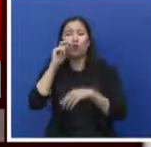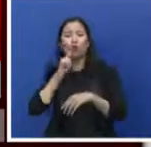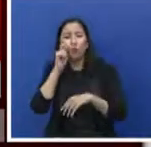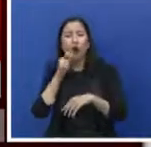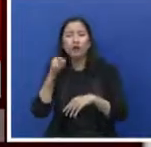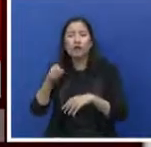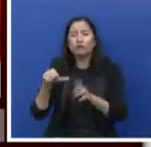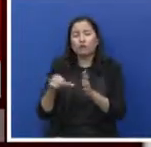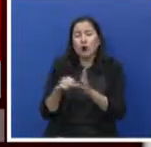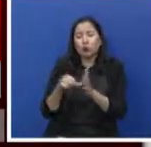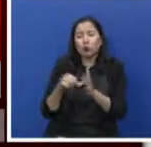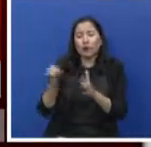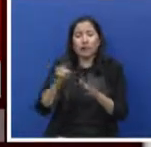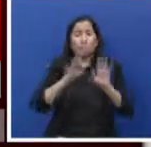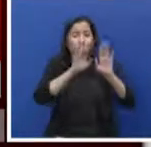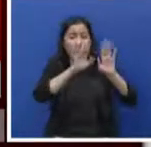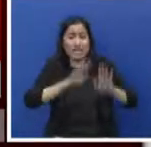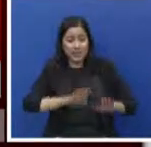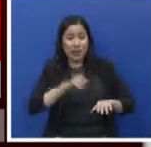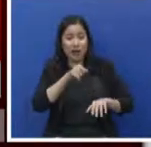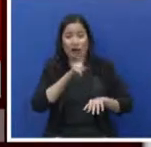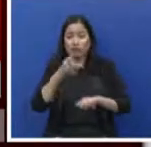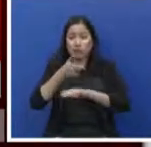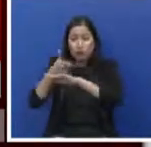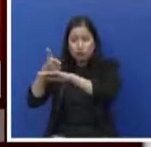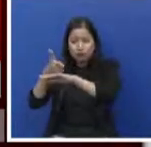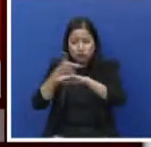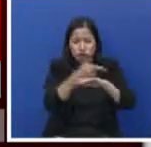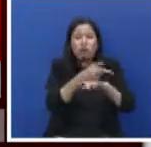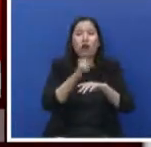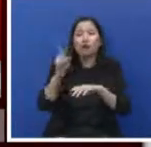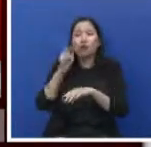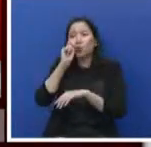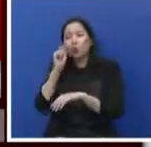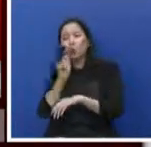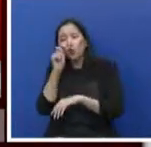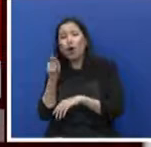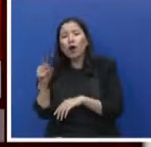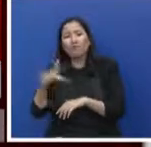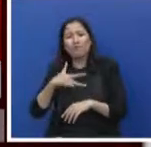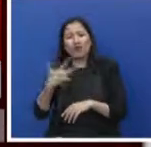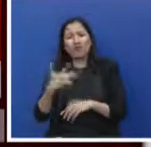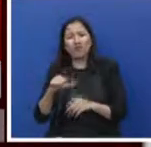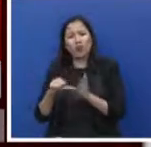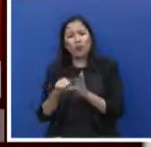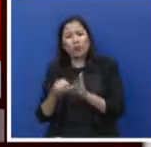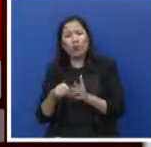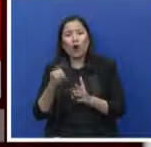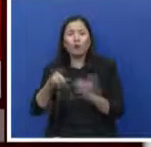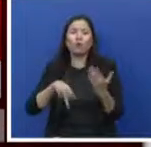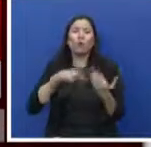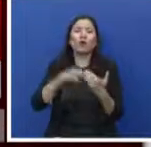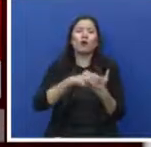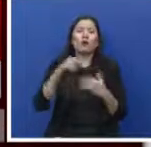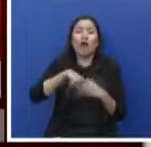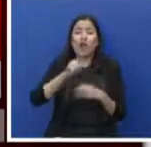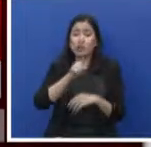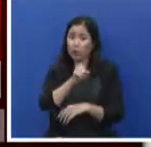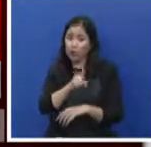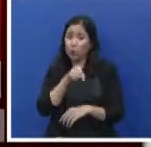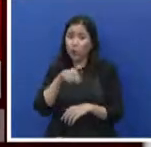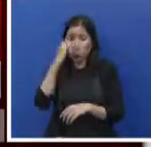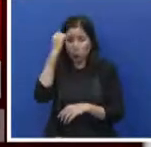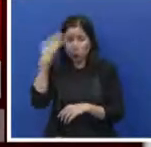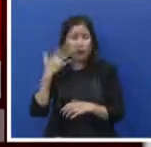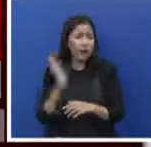membantu, dari rekan-rekan media pun ketika banyak yang meliput juga melihat betapa para lansia ini pun juga merasa sangat terbantu atas program ini. Tak lupa satu hal, ini